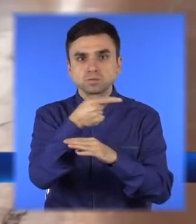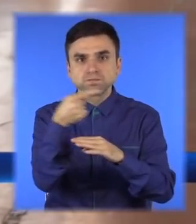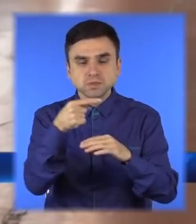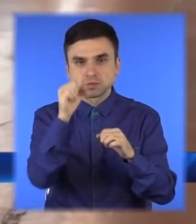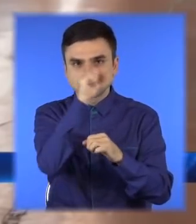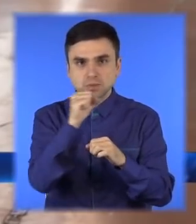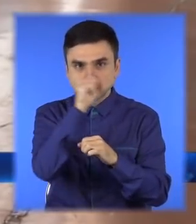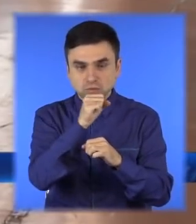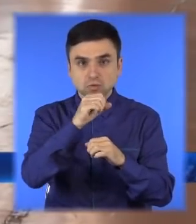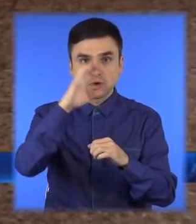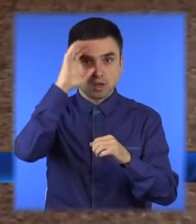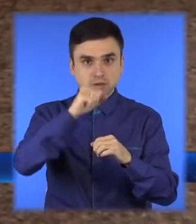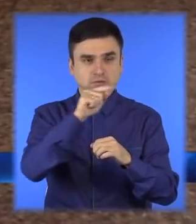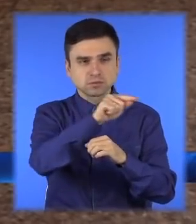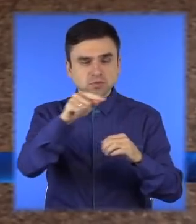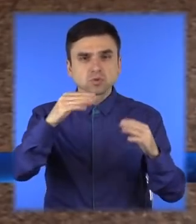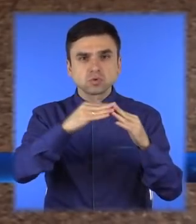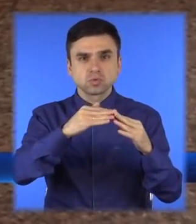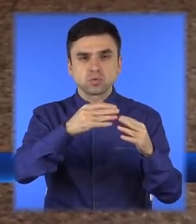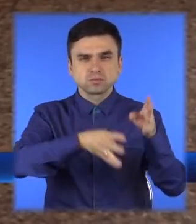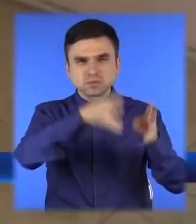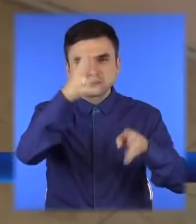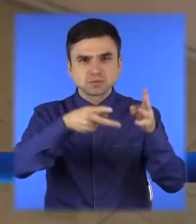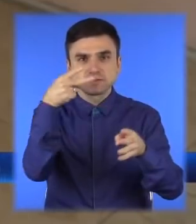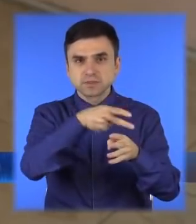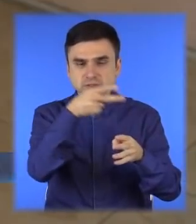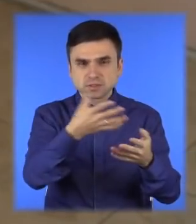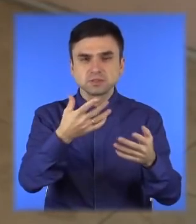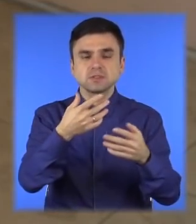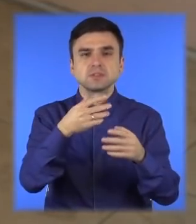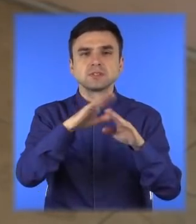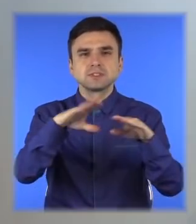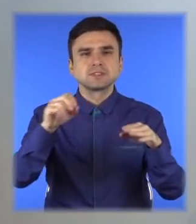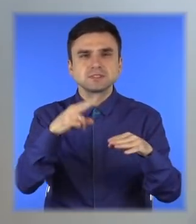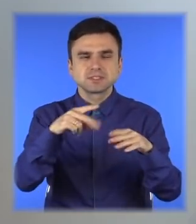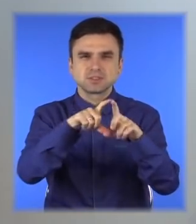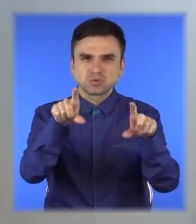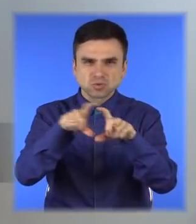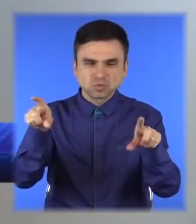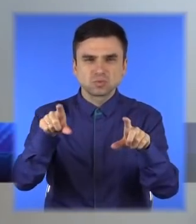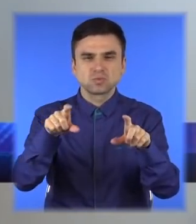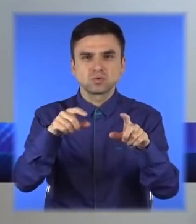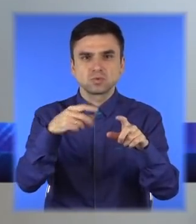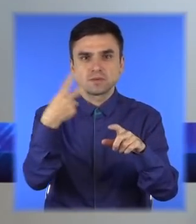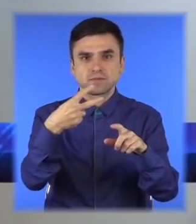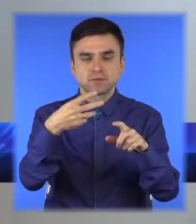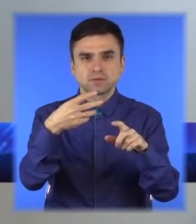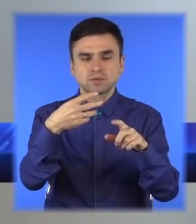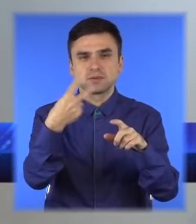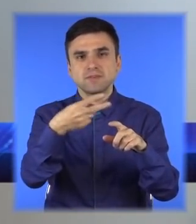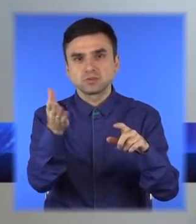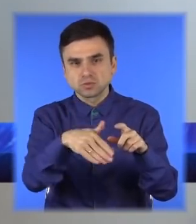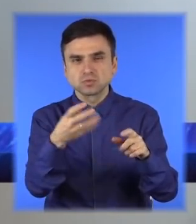будинків, майже 100 шкіл та дитячих садочків, близько 20 лікарень та навіть військова частина. Ще 2-3 дні.